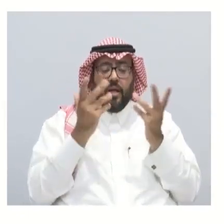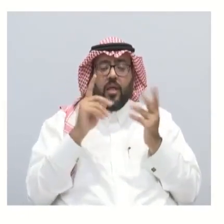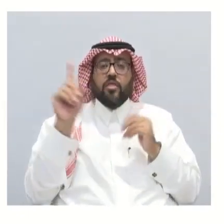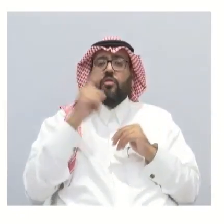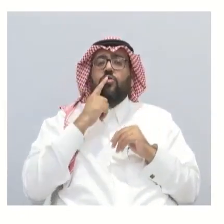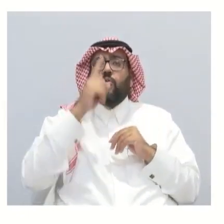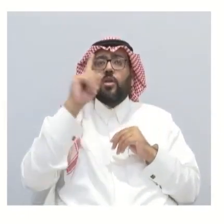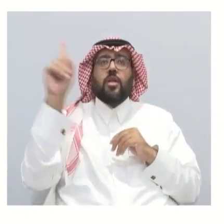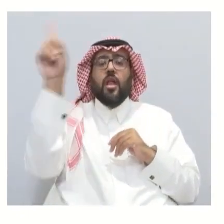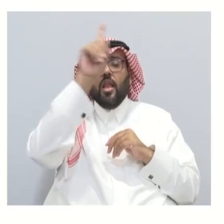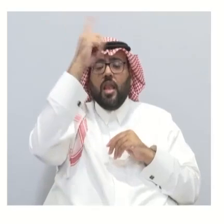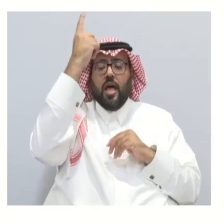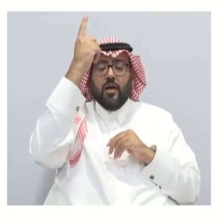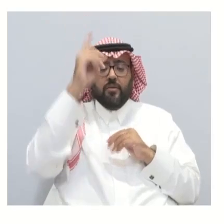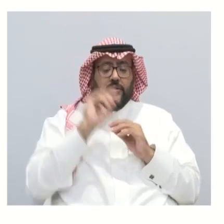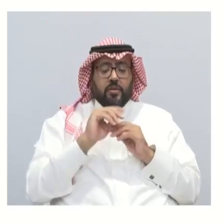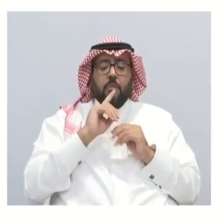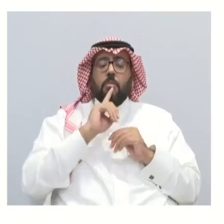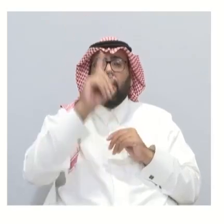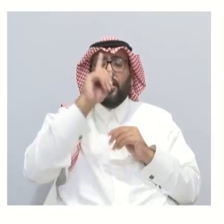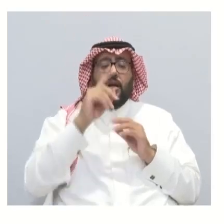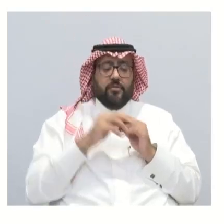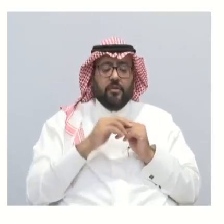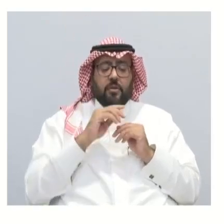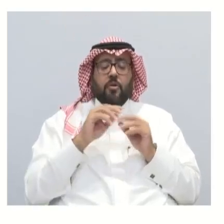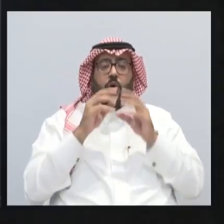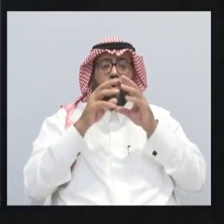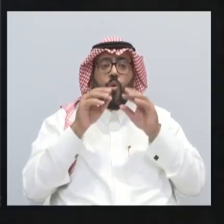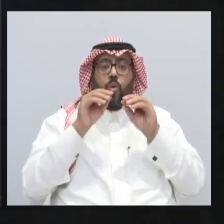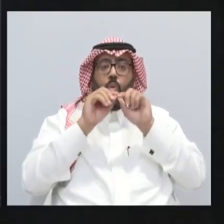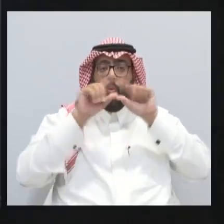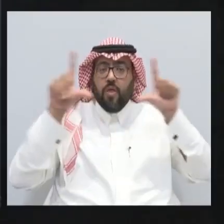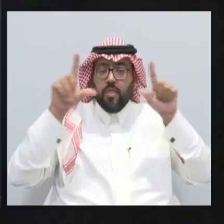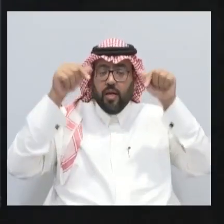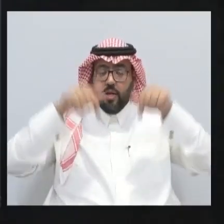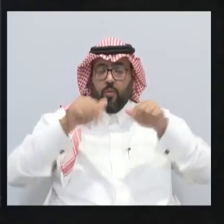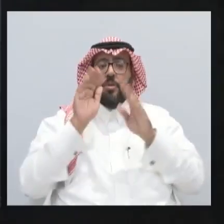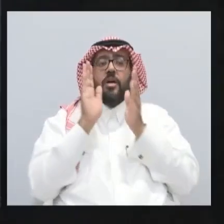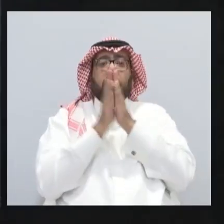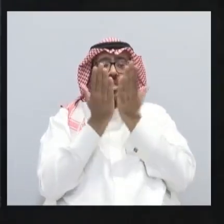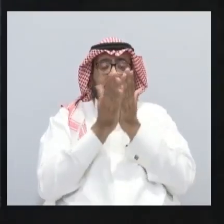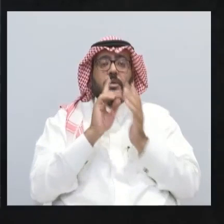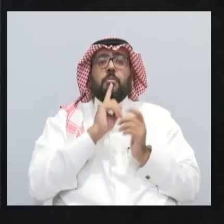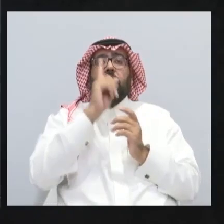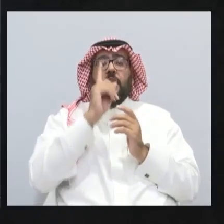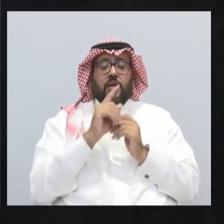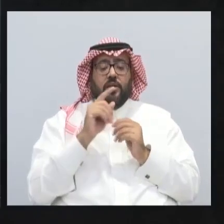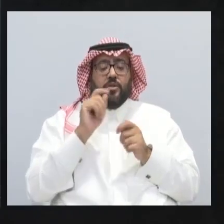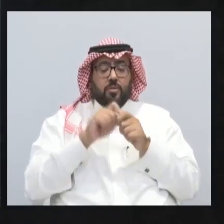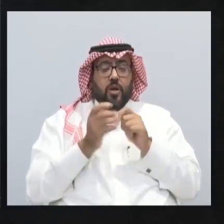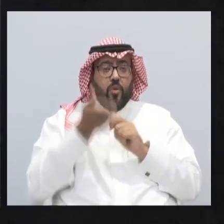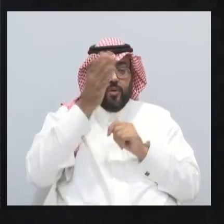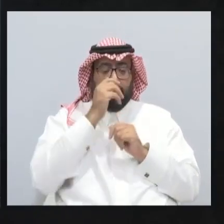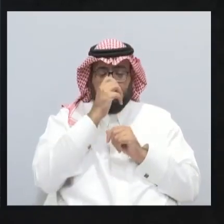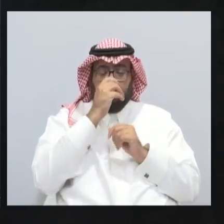وباذن الله سبحانه وتعالى سنبين لكم هذا الامر في هذا الدرس باذن الله سبحانه مر معنا